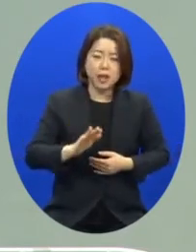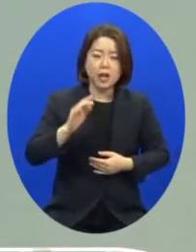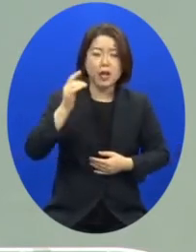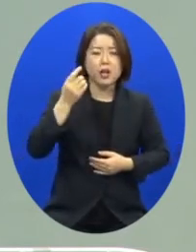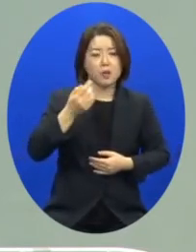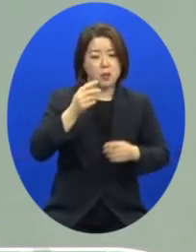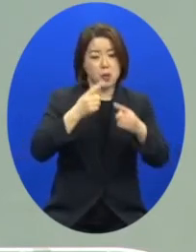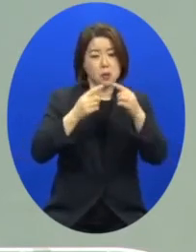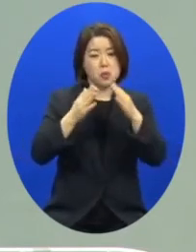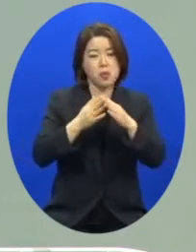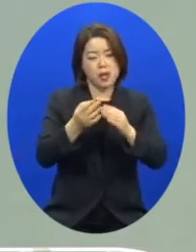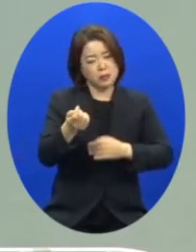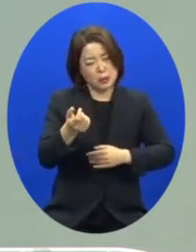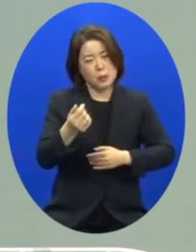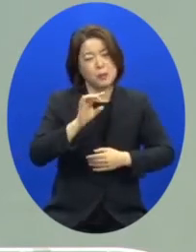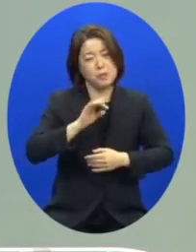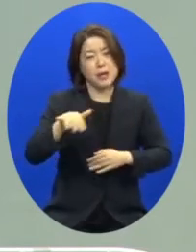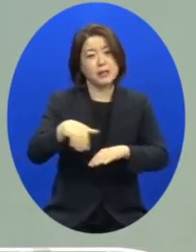적당히 나가라